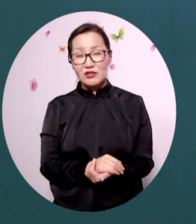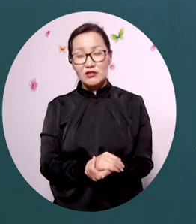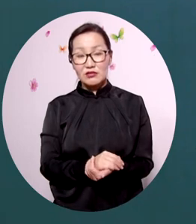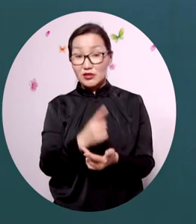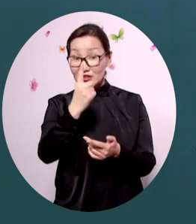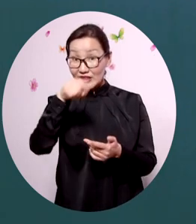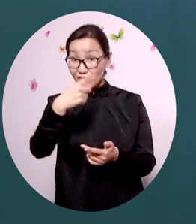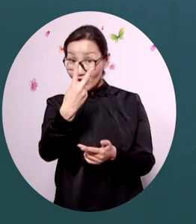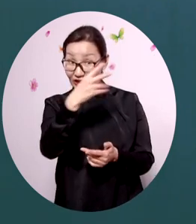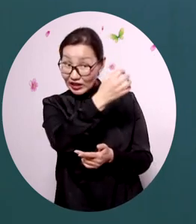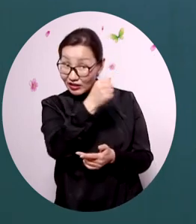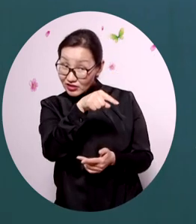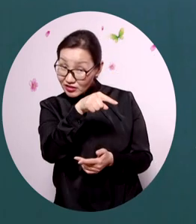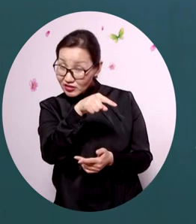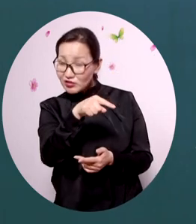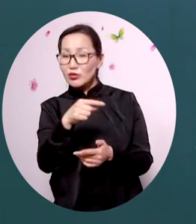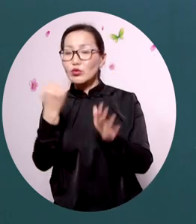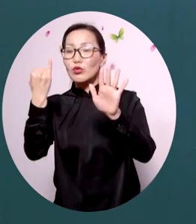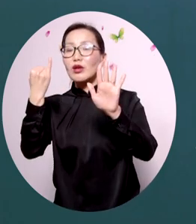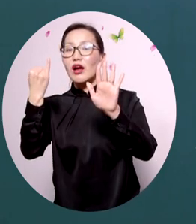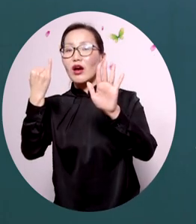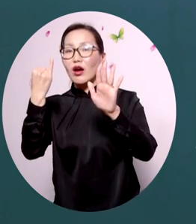А 6 хүүхэд тэгвэл тоошрох гин юм байна.